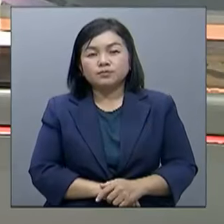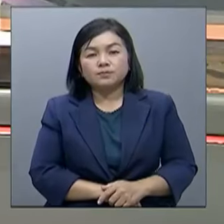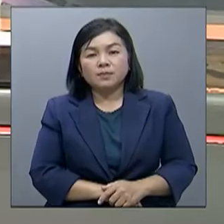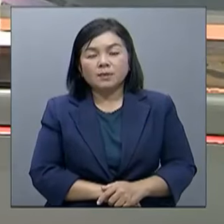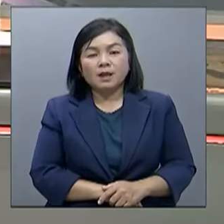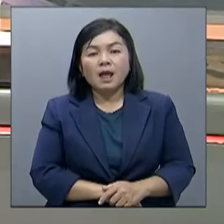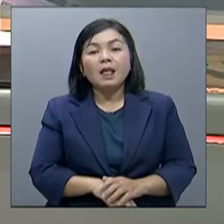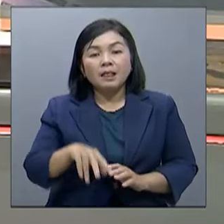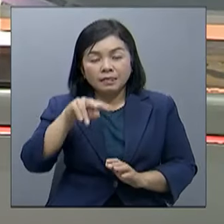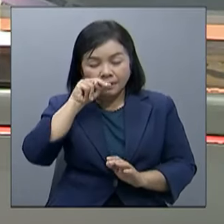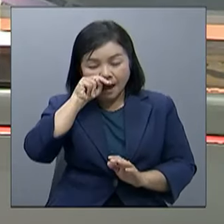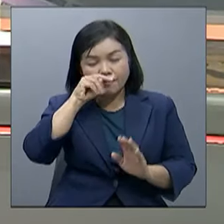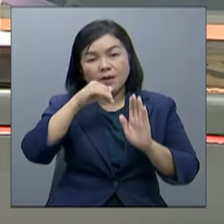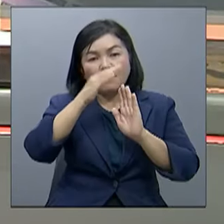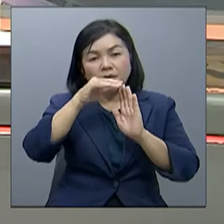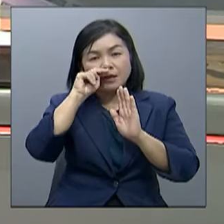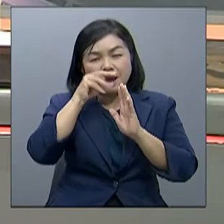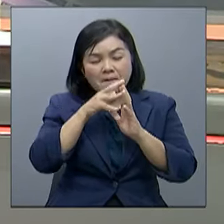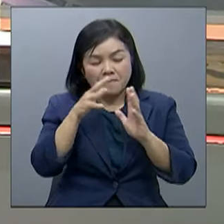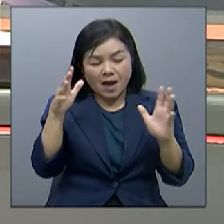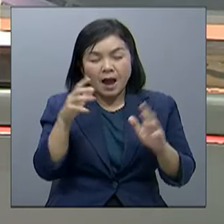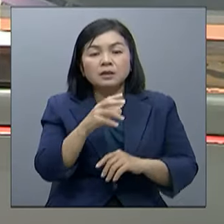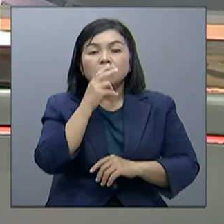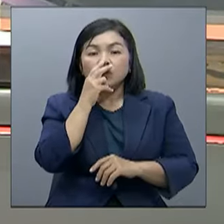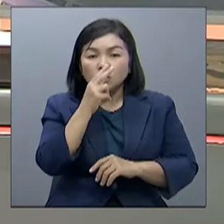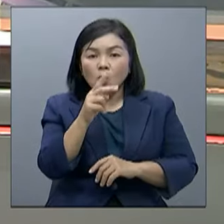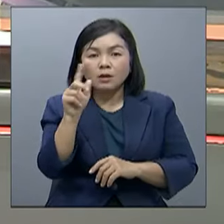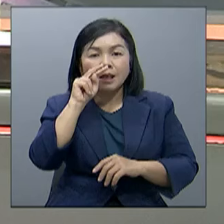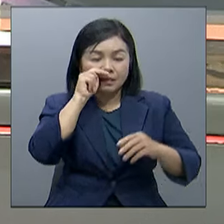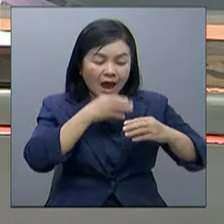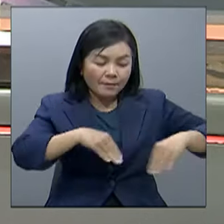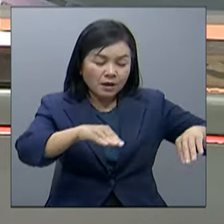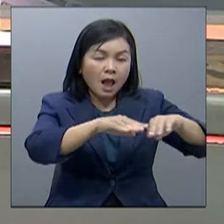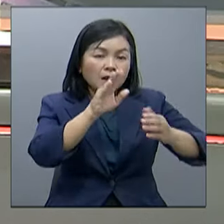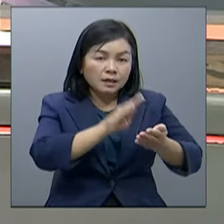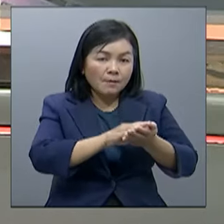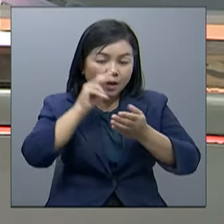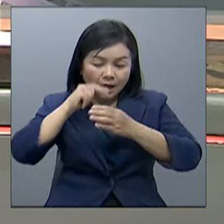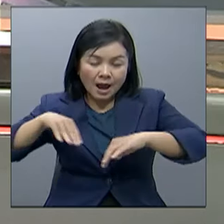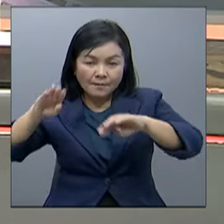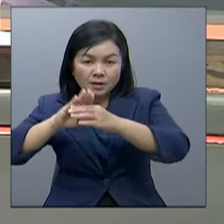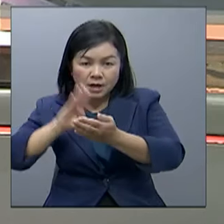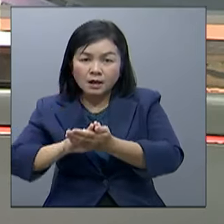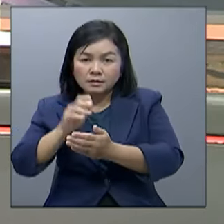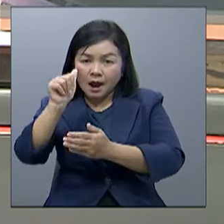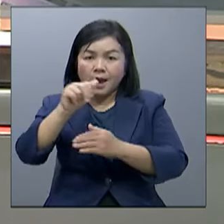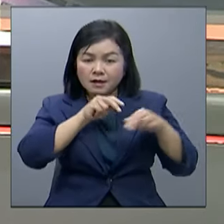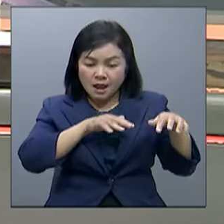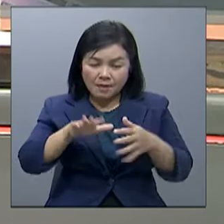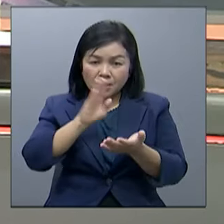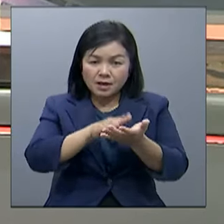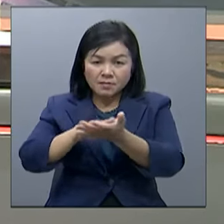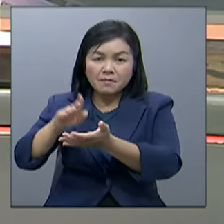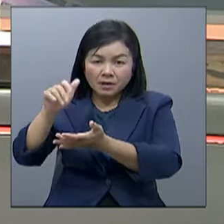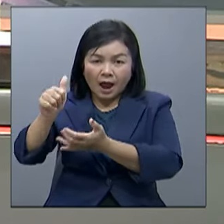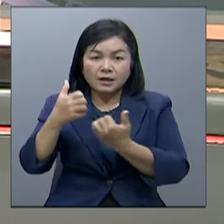น้ำเหนือปีนี้เยอะจริงนะคะแต่ว่าถ้าไปดูศักยภาพของอ่างเก็บน้ำเขื่อนต่างๆเนี่ยยังรองรับได้อยู่แล้วตอนนี้จุดที่ท่วมกันเยอะ